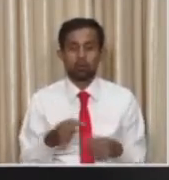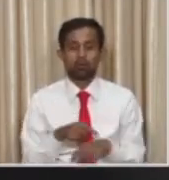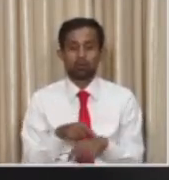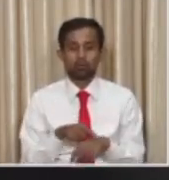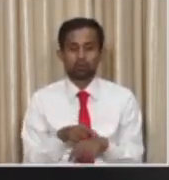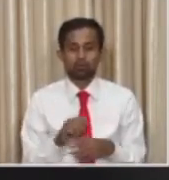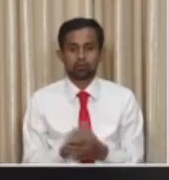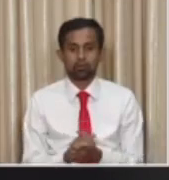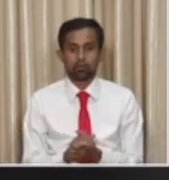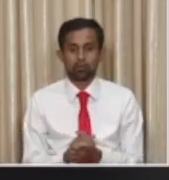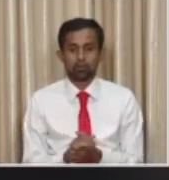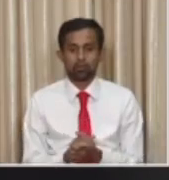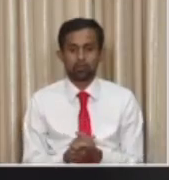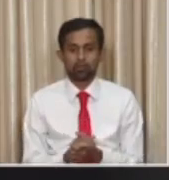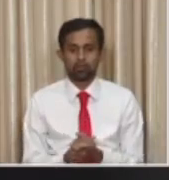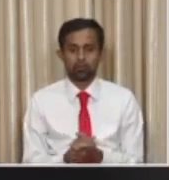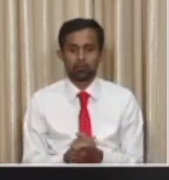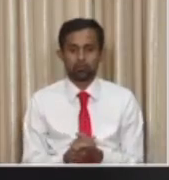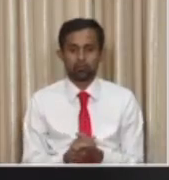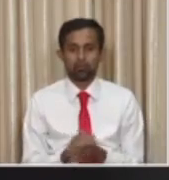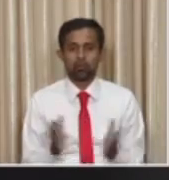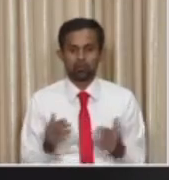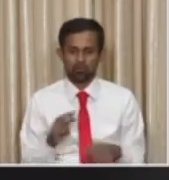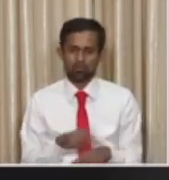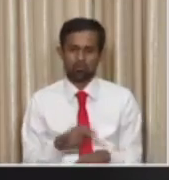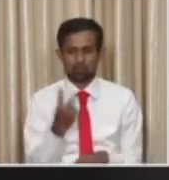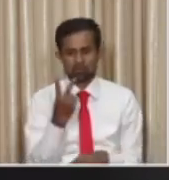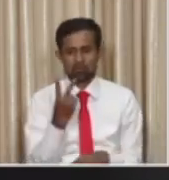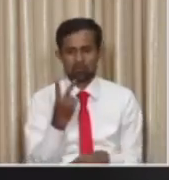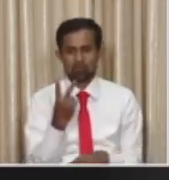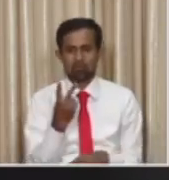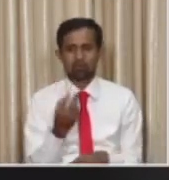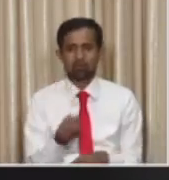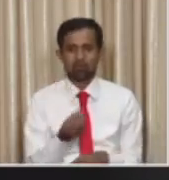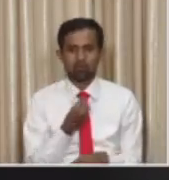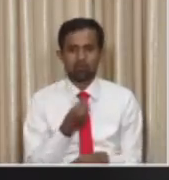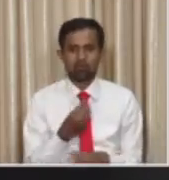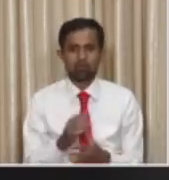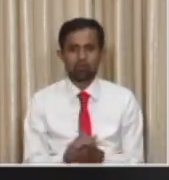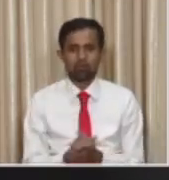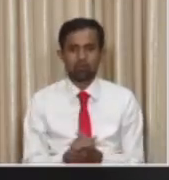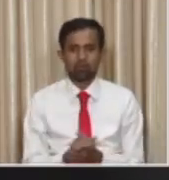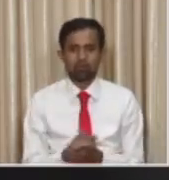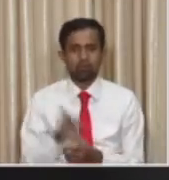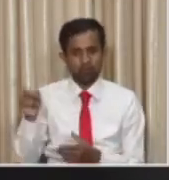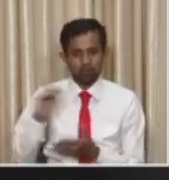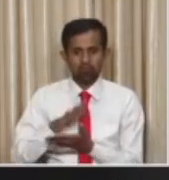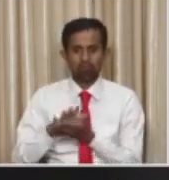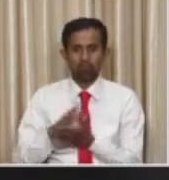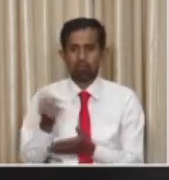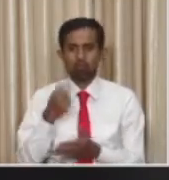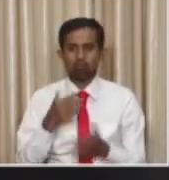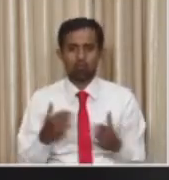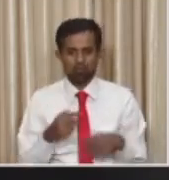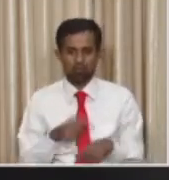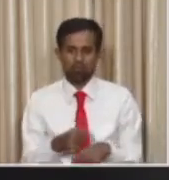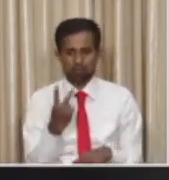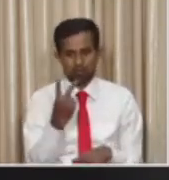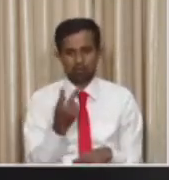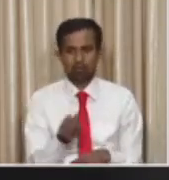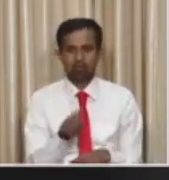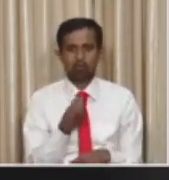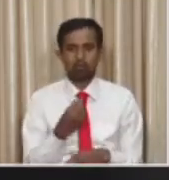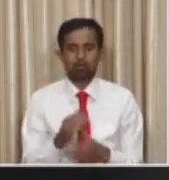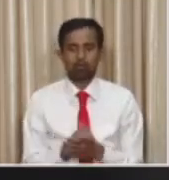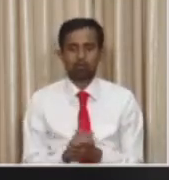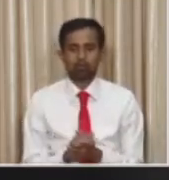Honorable member, you have two more minutes. Give me two minutes because he also did explanation. No sir. මේ ඔබතුමාගෙන් මම විනාඩි